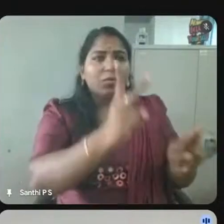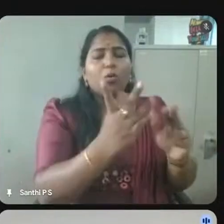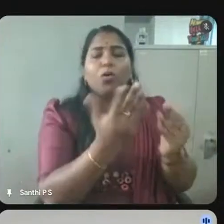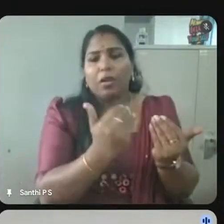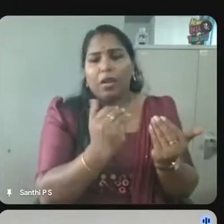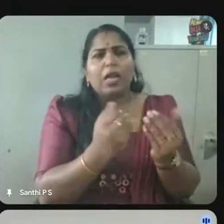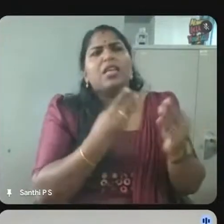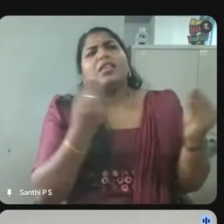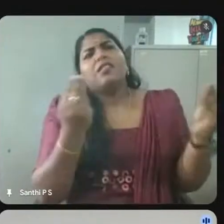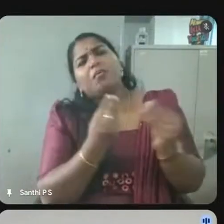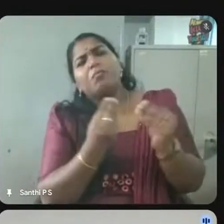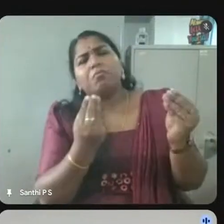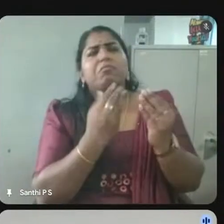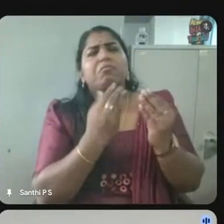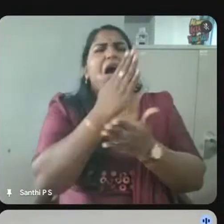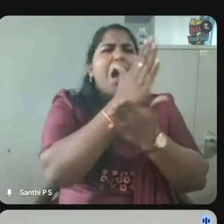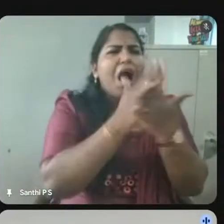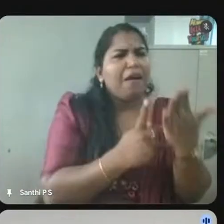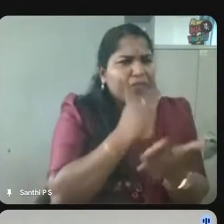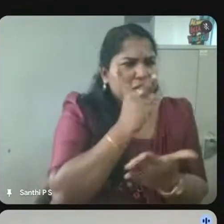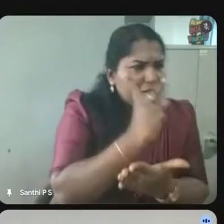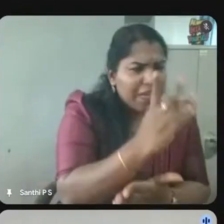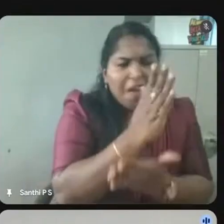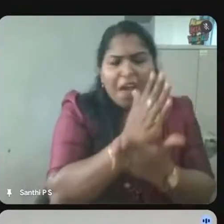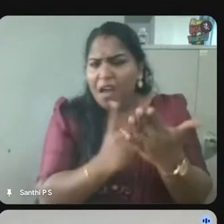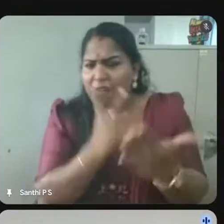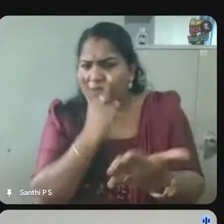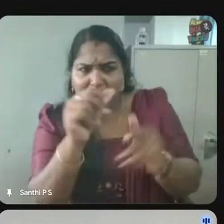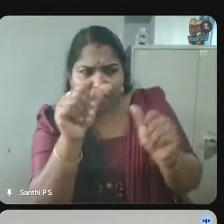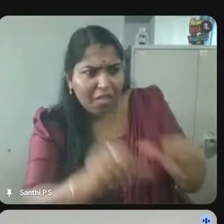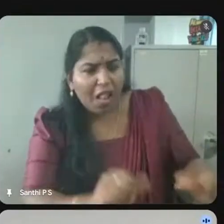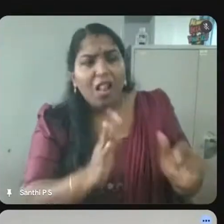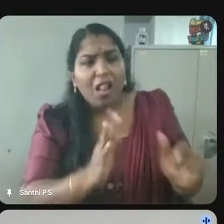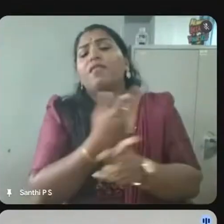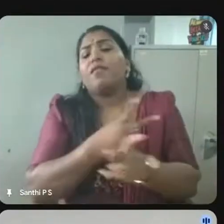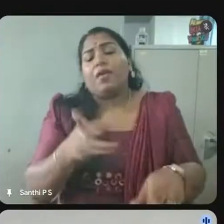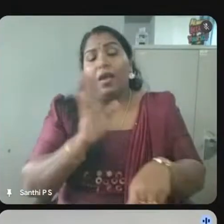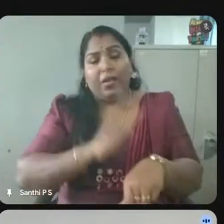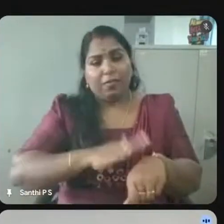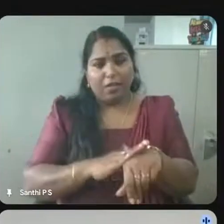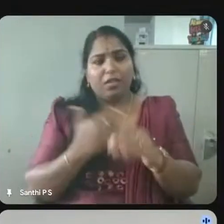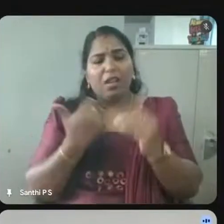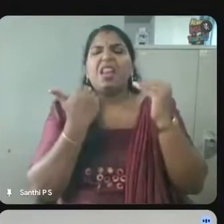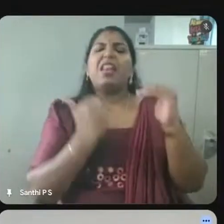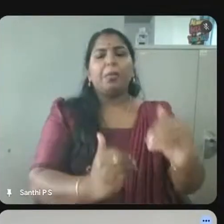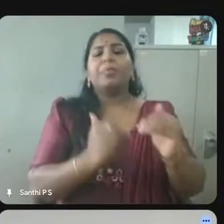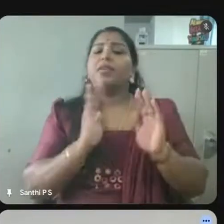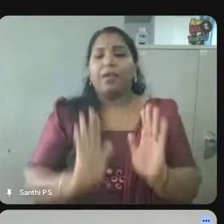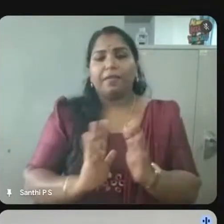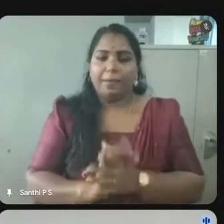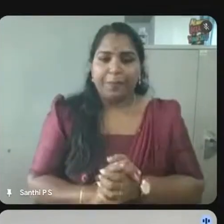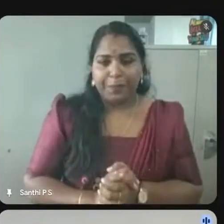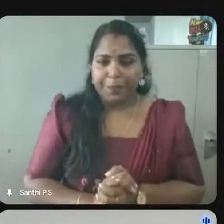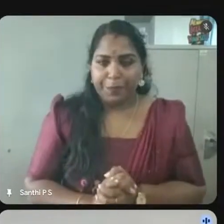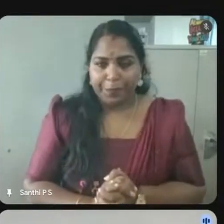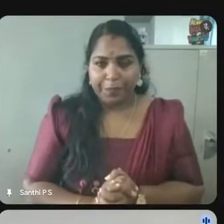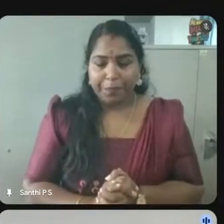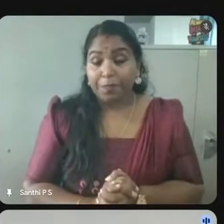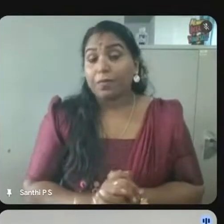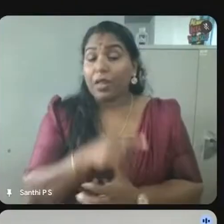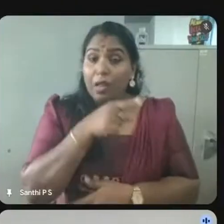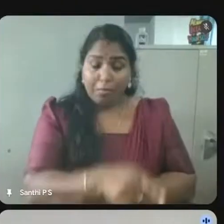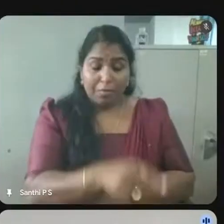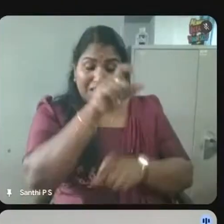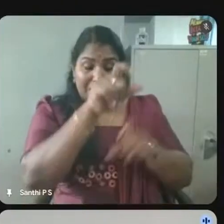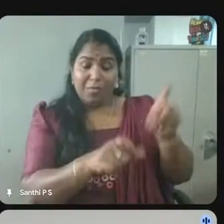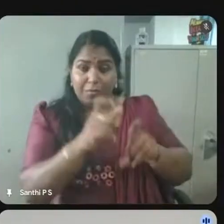ഭാഗങ്ങളിൽ അല്ലെങ്കിൽ ഭാഗികമായോ ചില ഭാഗങ്ങളിൽ കുറഞ്ഞിരിക്കുന്ന ഒരവസ്ഥ, പരിമിതമായിരിക്കുന്ന ഒരവസ്ഥ. ഇവർക്ക് ഏറ്റവും